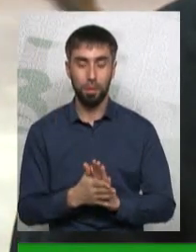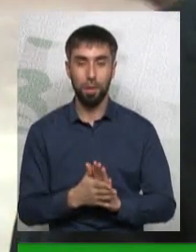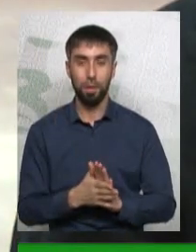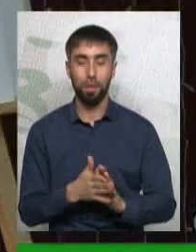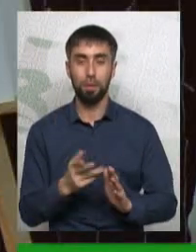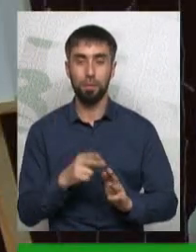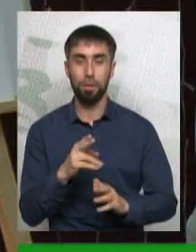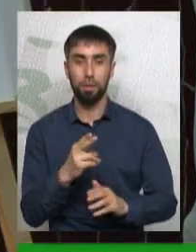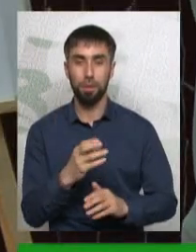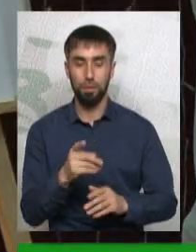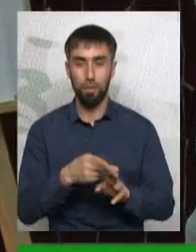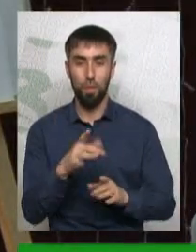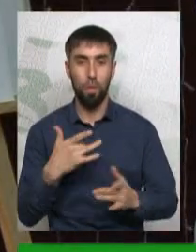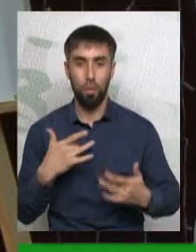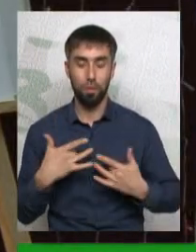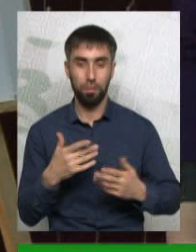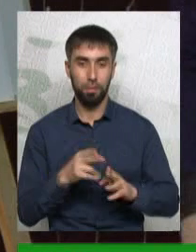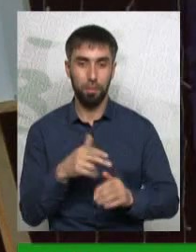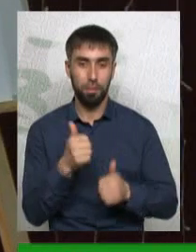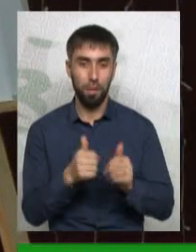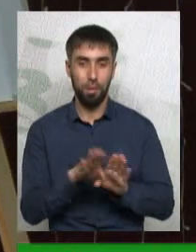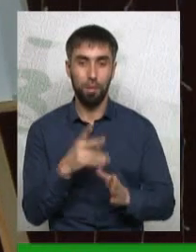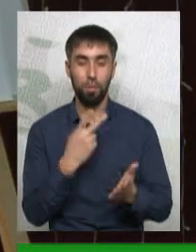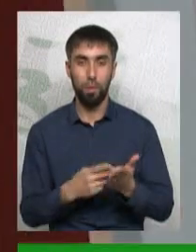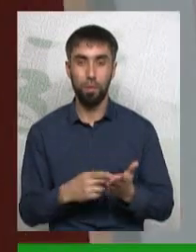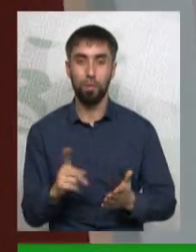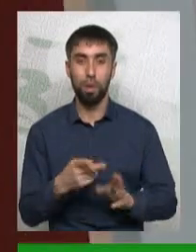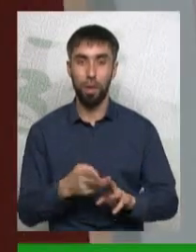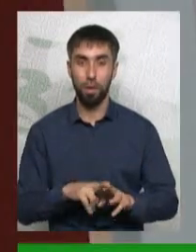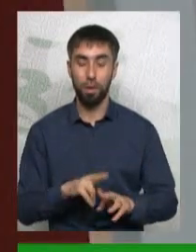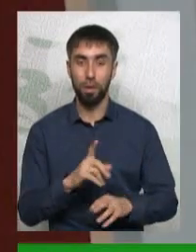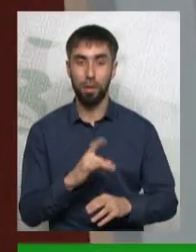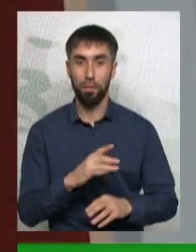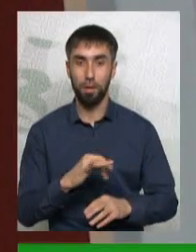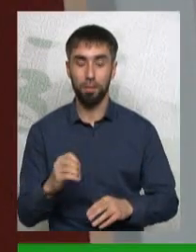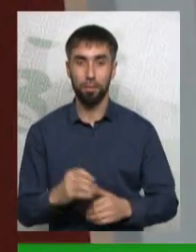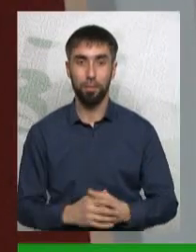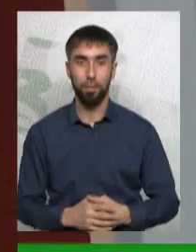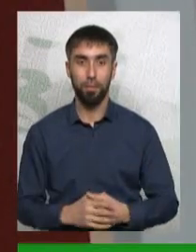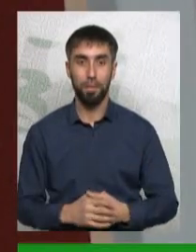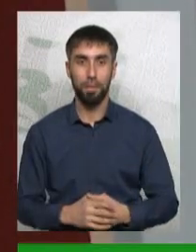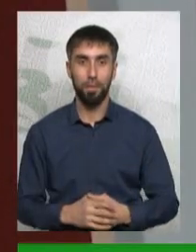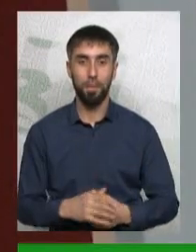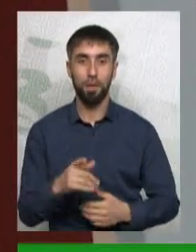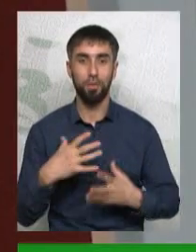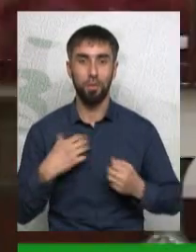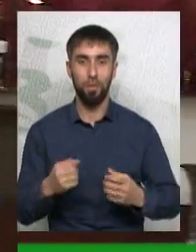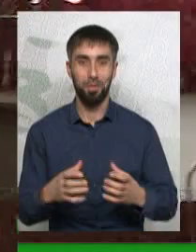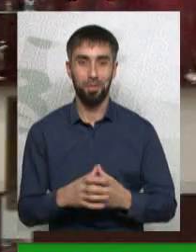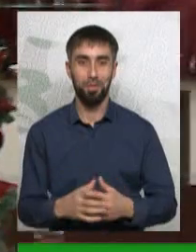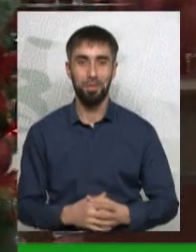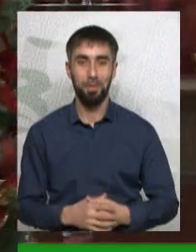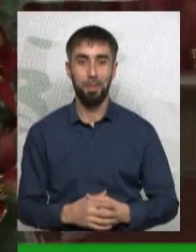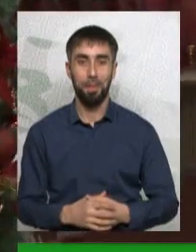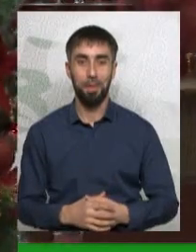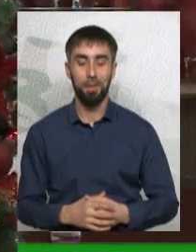и конкурсы уже на интуитивном, подсознательном уровне показывает, что этому явлению действительно не место в здоровом обществе. Ибра, ты